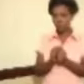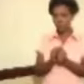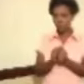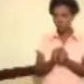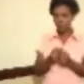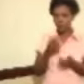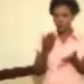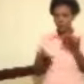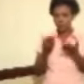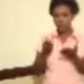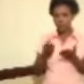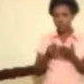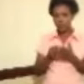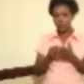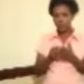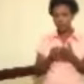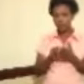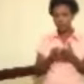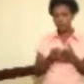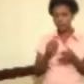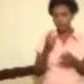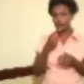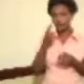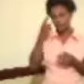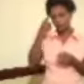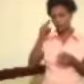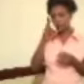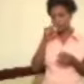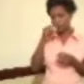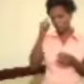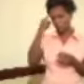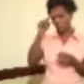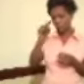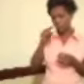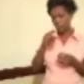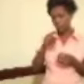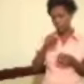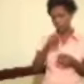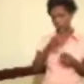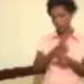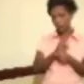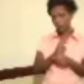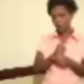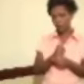on m'a dérapé en guerre. Mais on ne m'attendait des mesures concurrentes là.